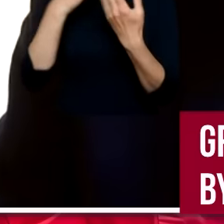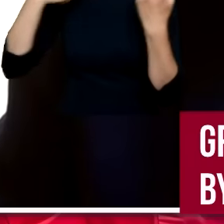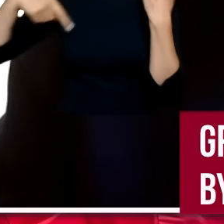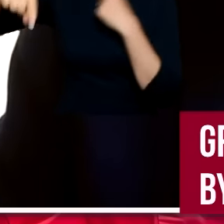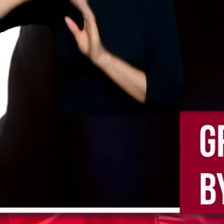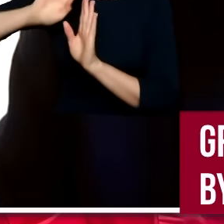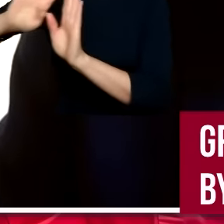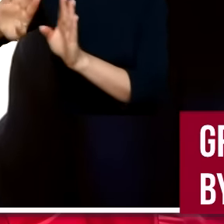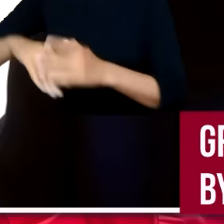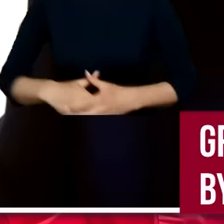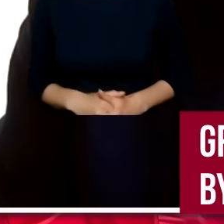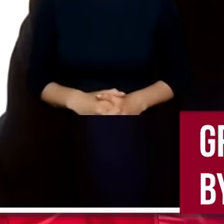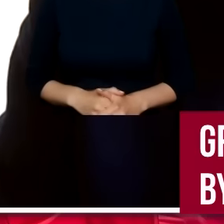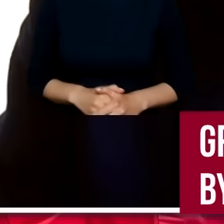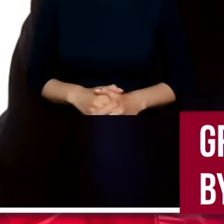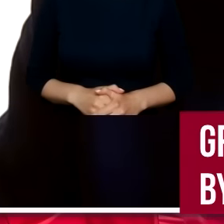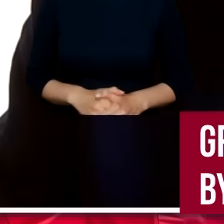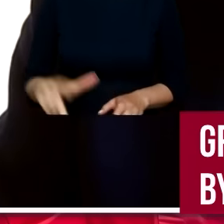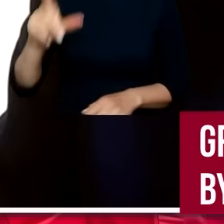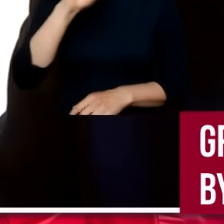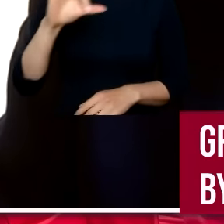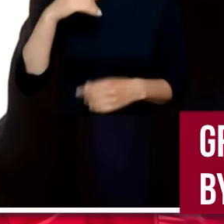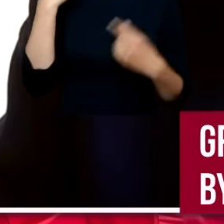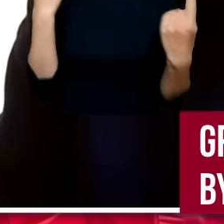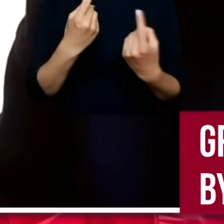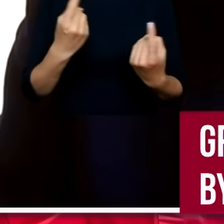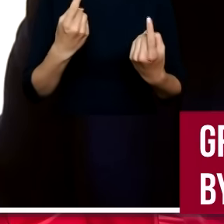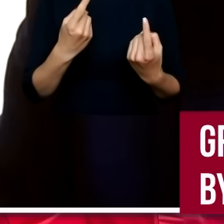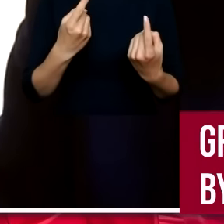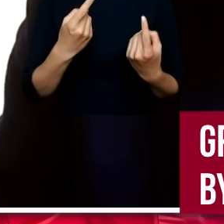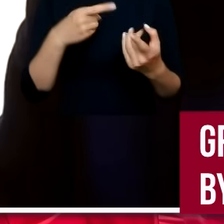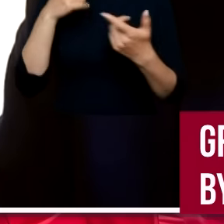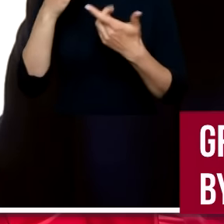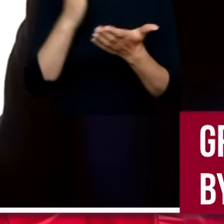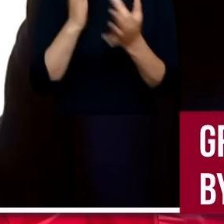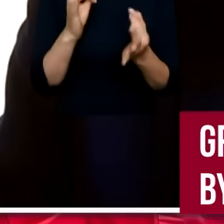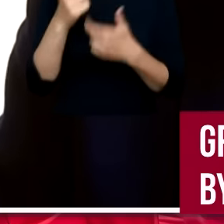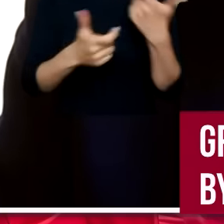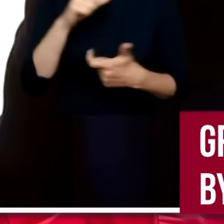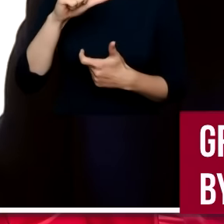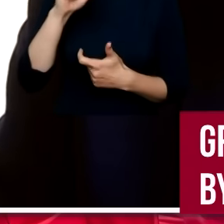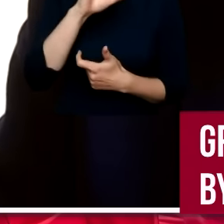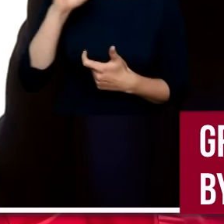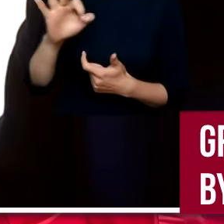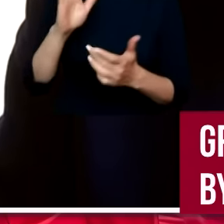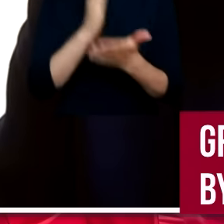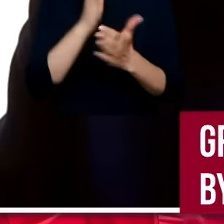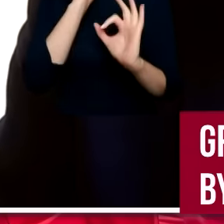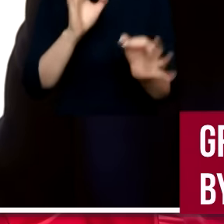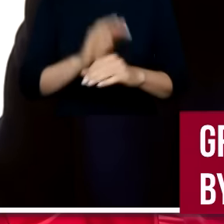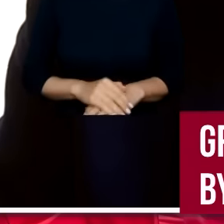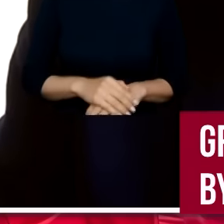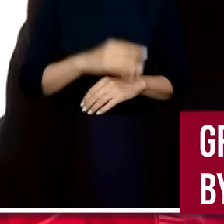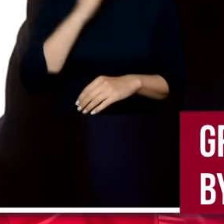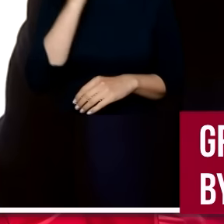zawrócenia super i rewelacyjne tylko dlatego że robi to platforma jak Donald Tusk jak jak Mariusz Błaszczak i Mateusz morawiecki